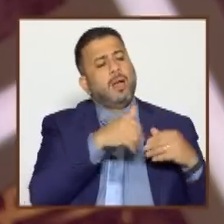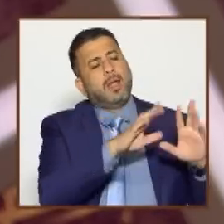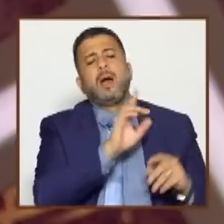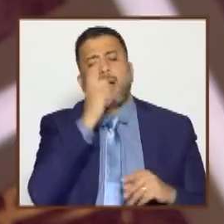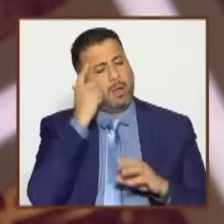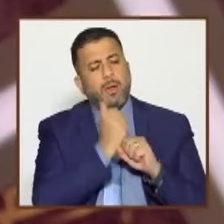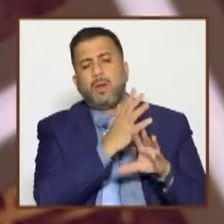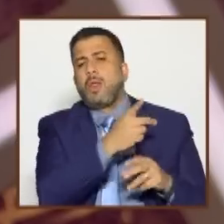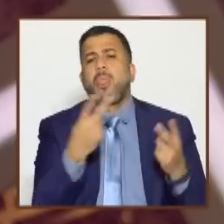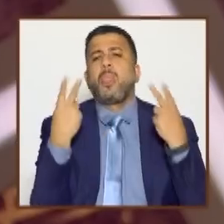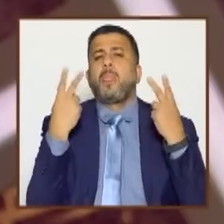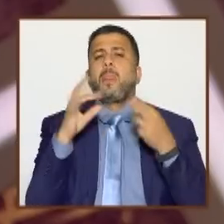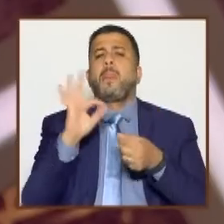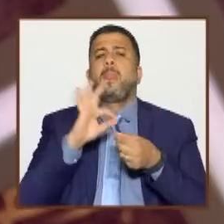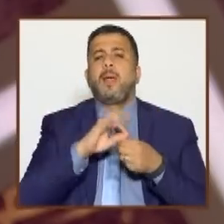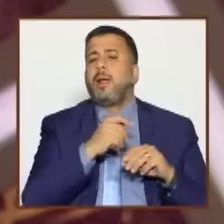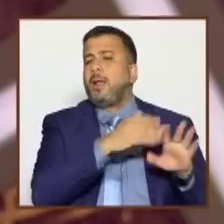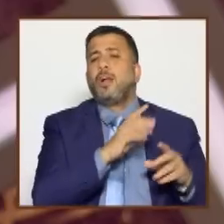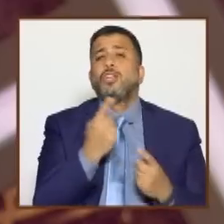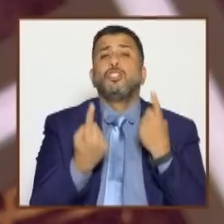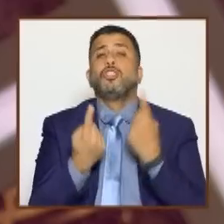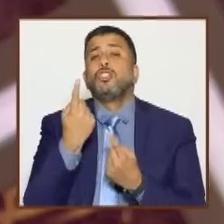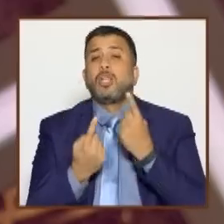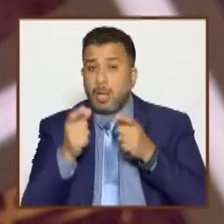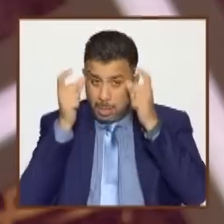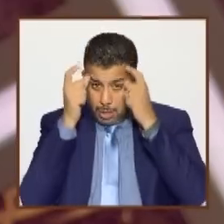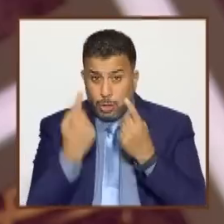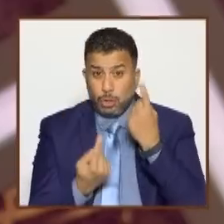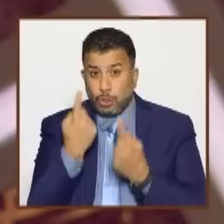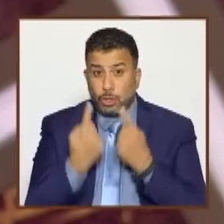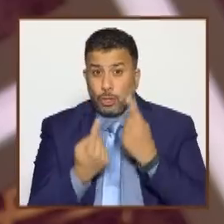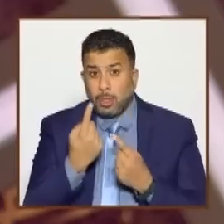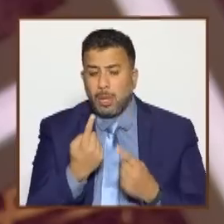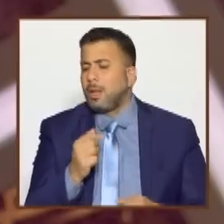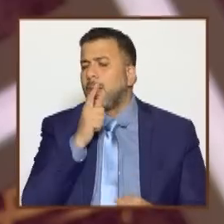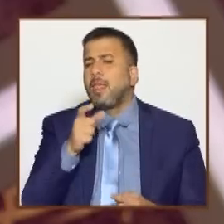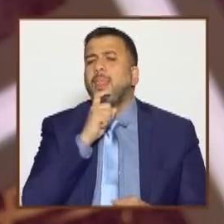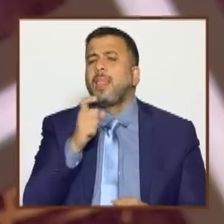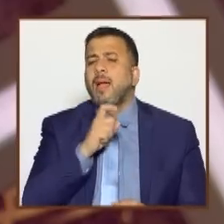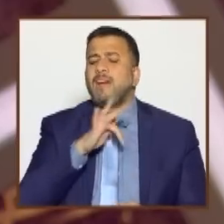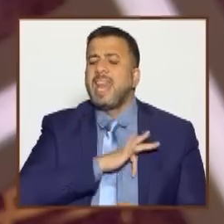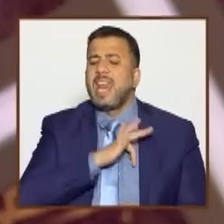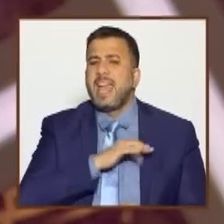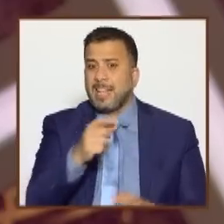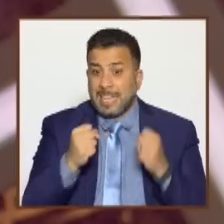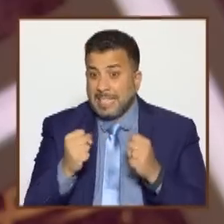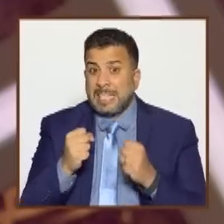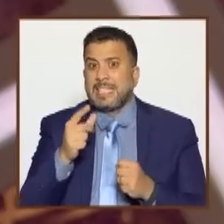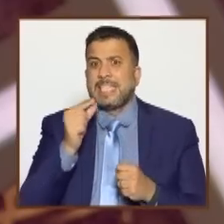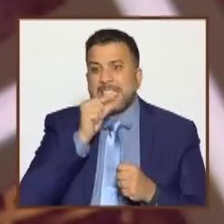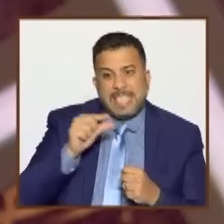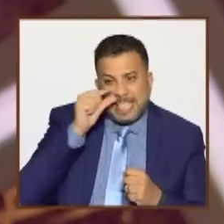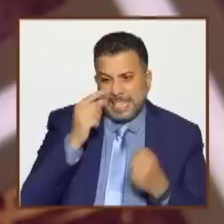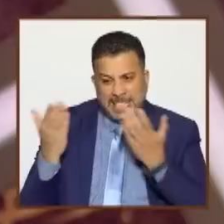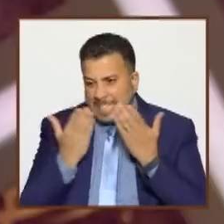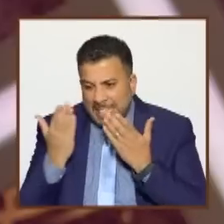ولذلك الشيطان يحضر ويحاول أن يعني يفتر الإنسان ويضعف نيته ويفل عزيمته، والواجب